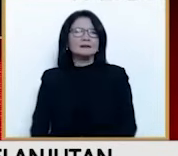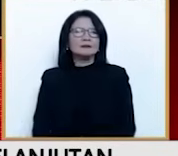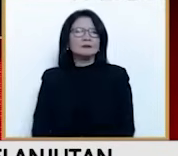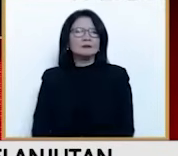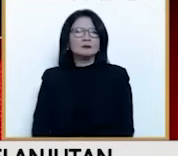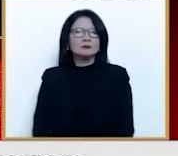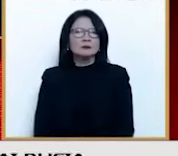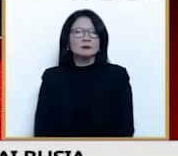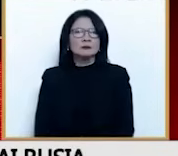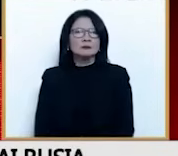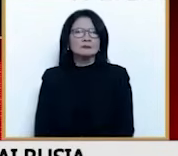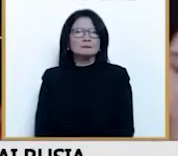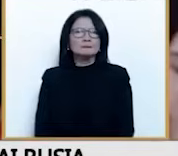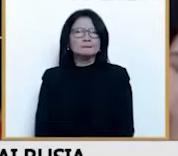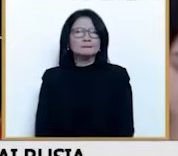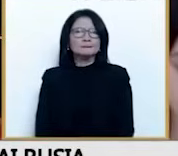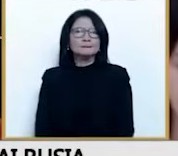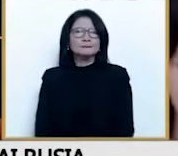berbicara, silakan.